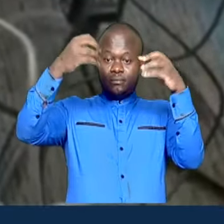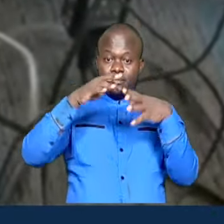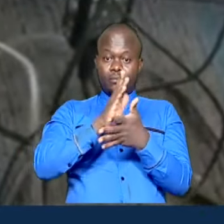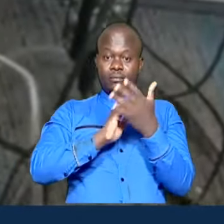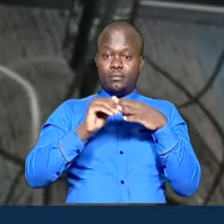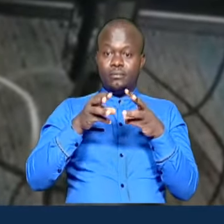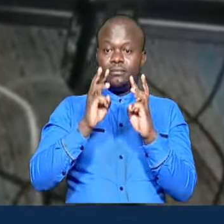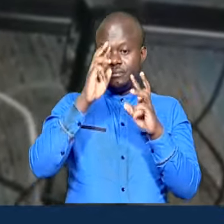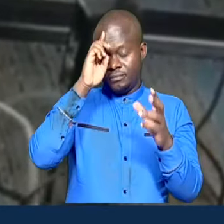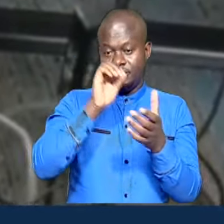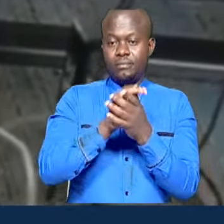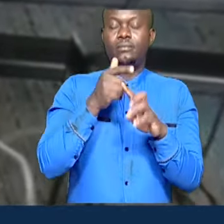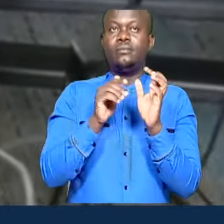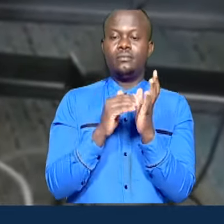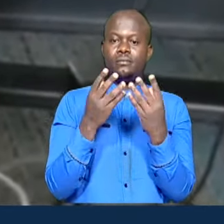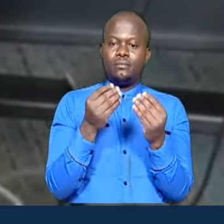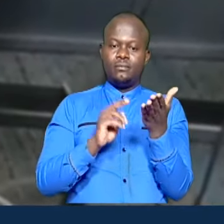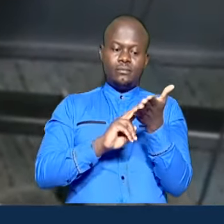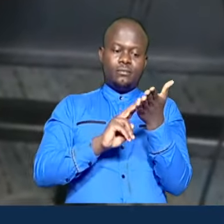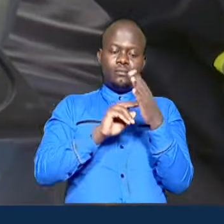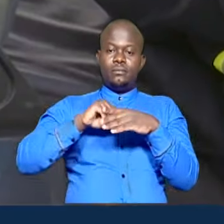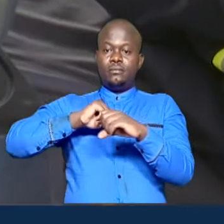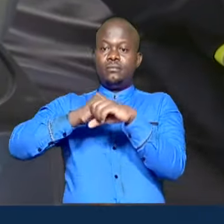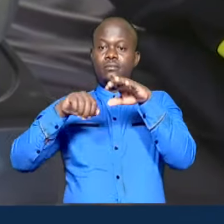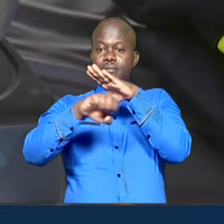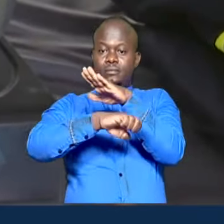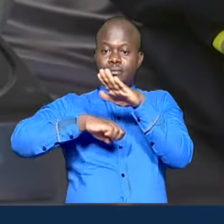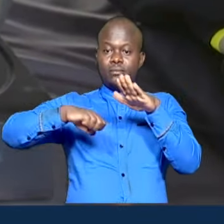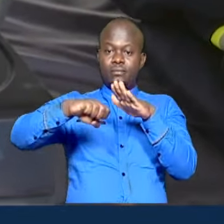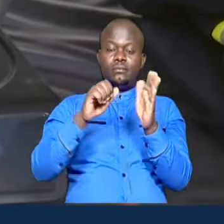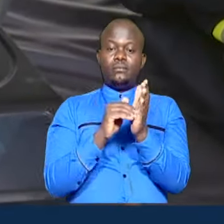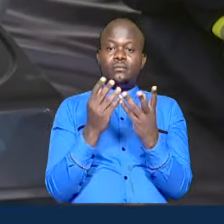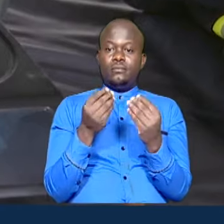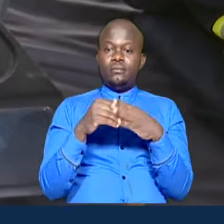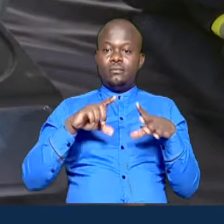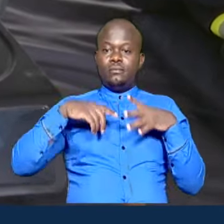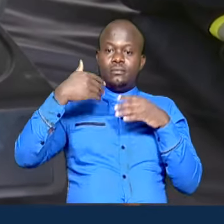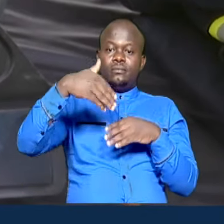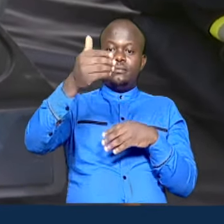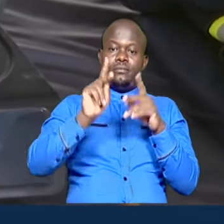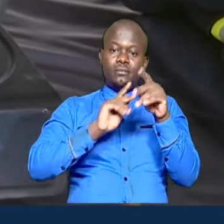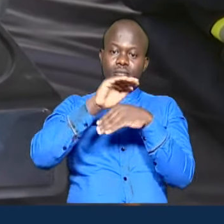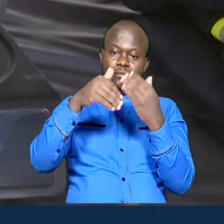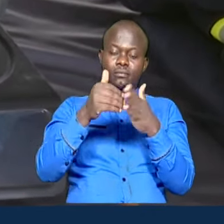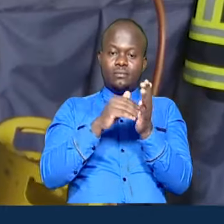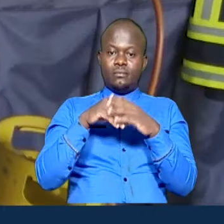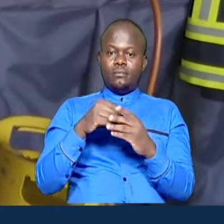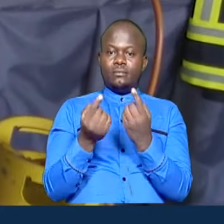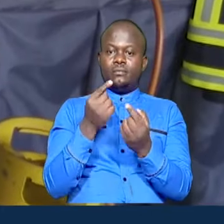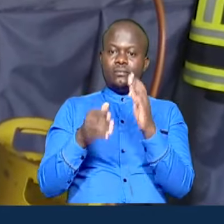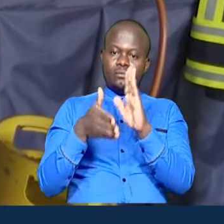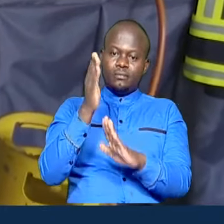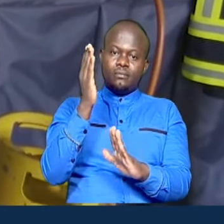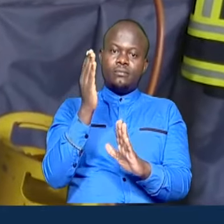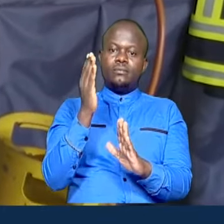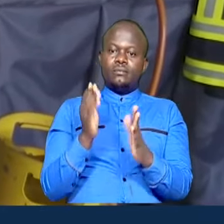buryo bwizewe kandi bworoshye gukoreshwa mu kurengera ibidukikije kandi bukanoroshya ubuzima bwa buri munsi bw'abaturage, harimo guteka byihuse,